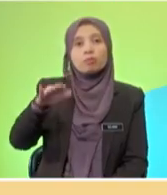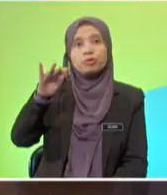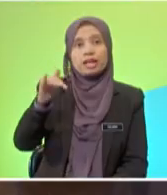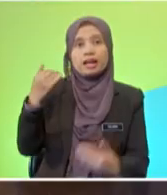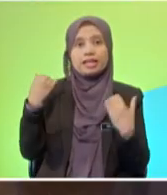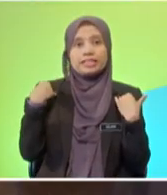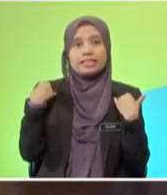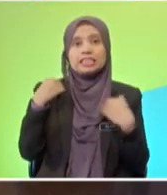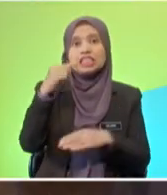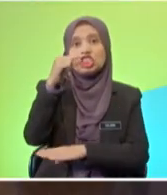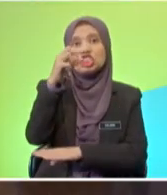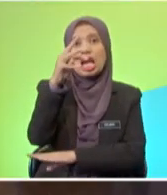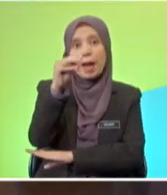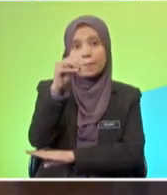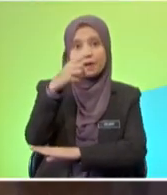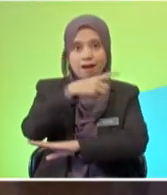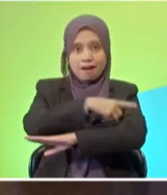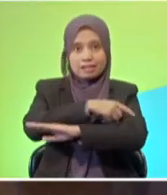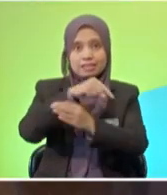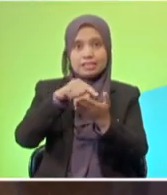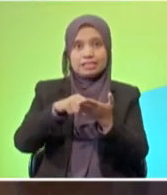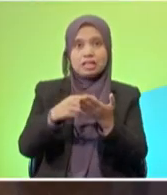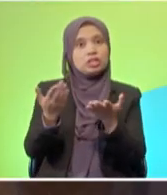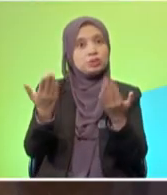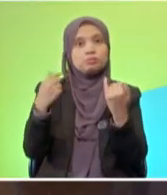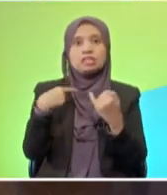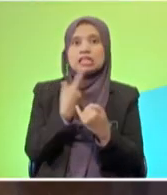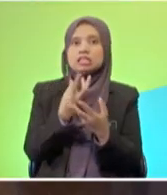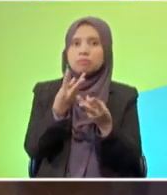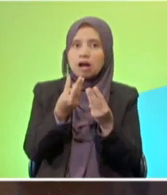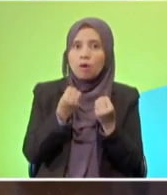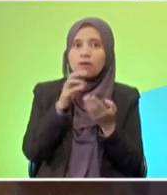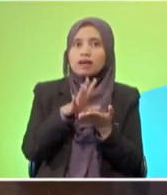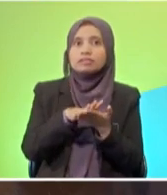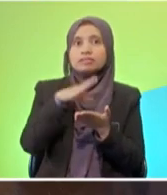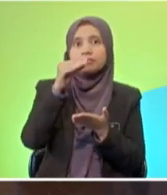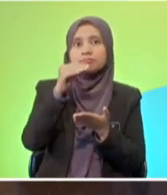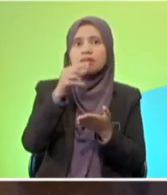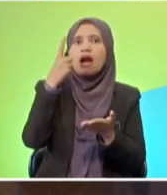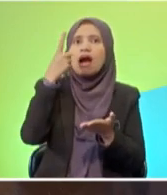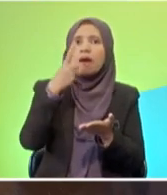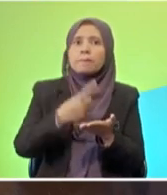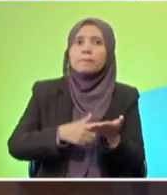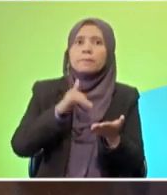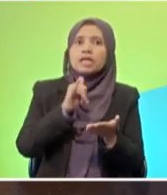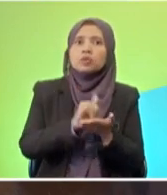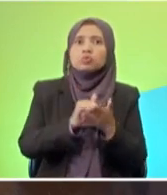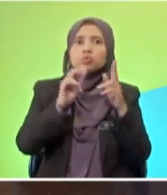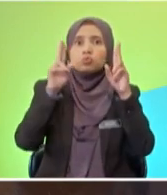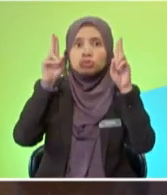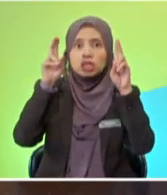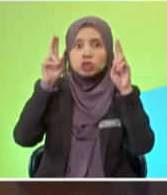pada hari ini dan juga Jom Nah kita nak belajar pada hari ini tak sabar Apa itu topi ini Ai dalam